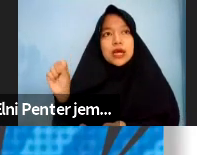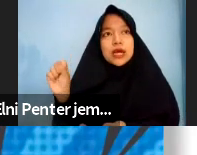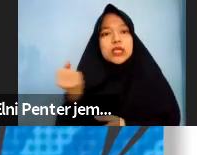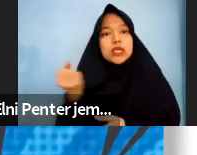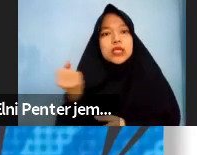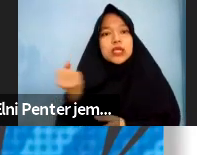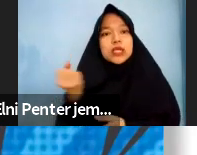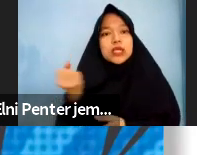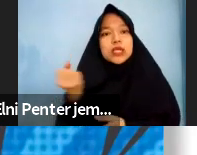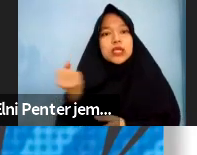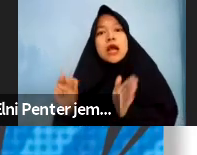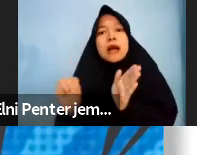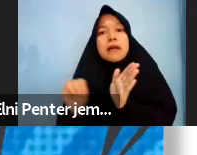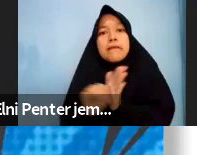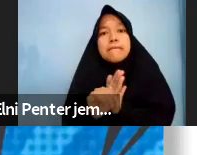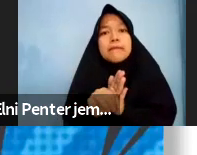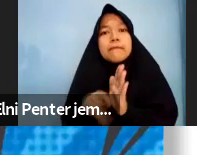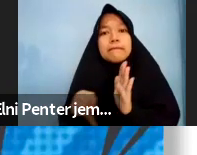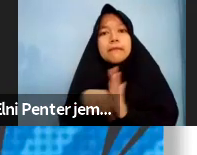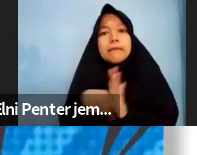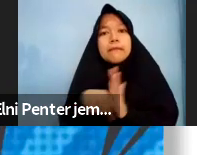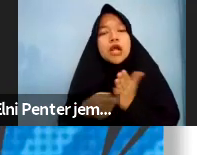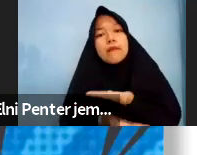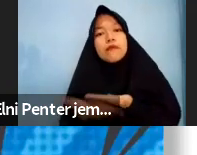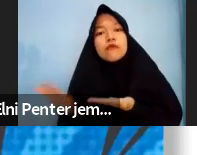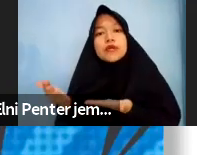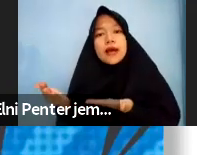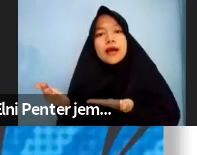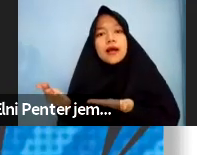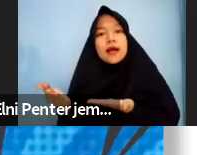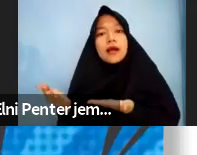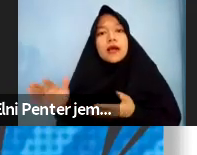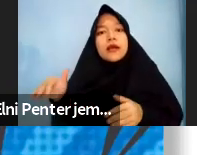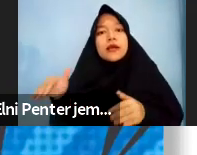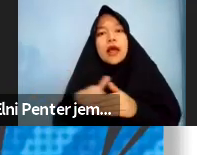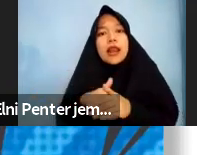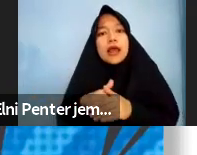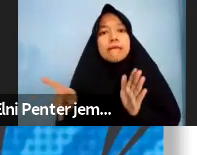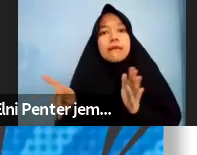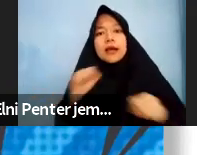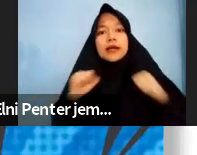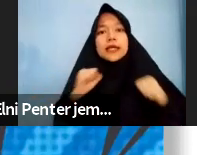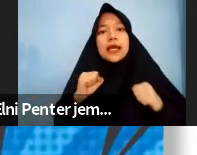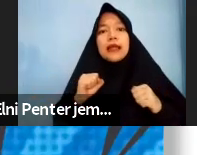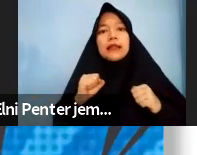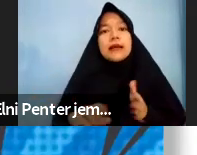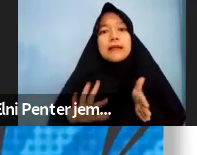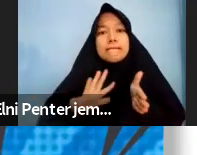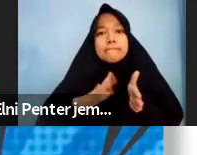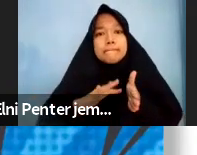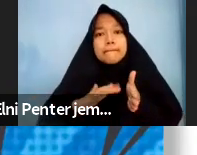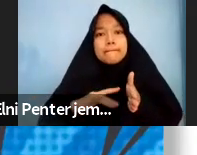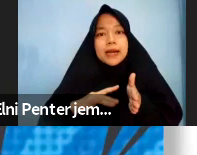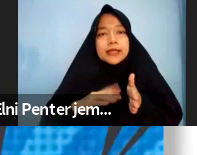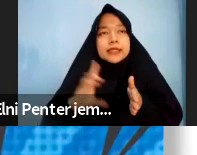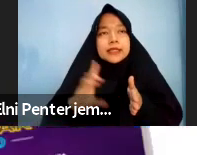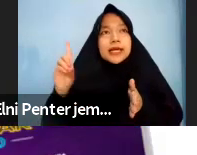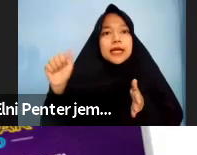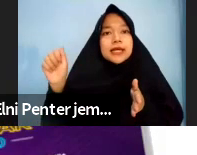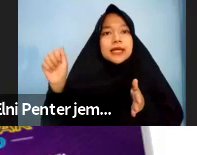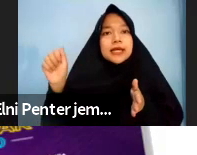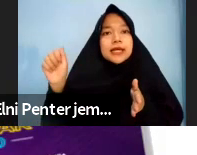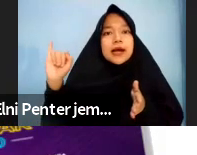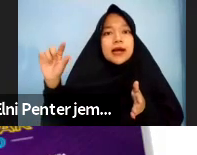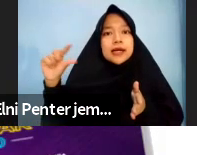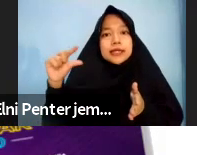Ibu berbagi Ini amal ibadahnya dicatat oleh Allah subhanahuwata'ala lapis ke tujuh dan selanjutnya ini